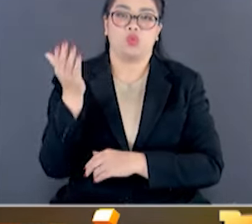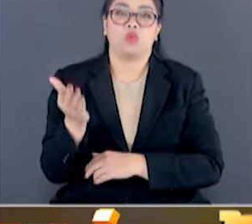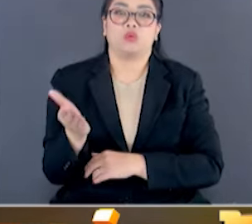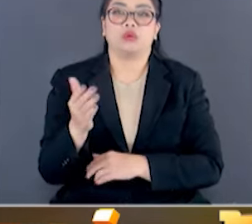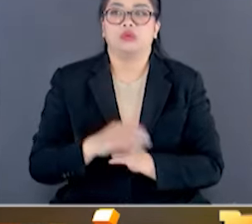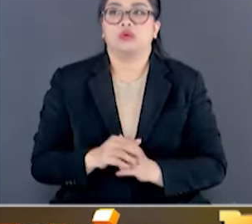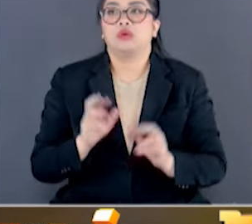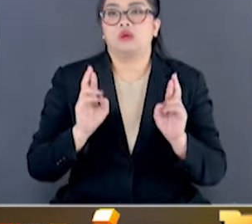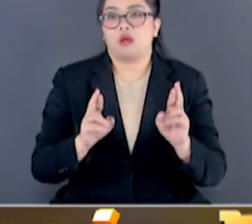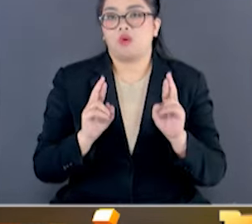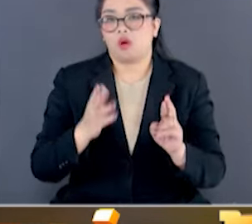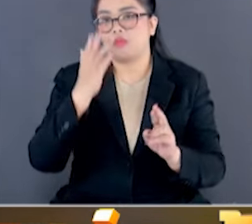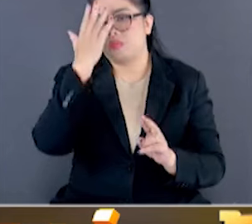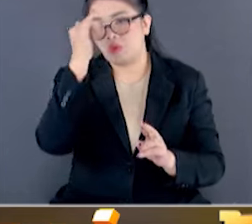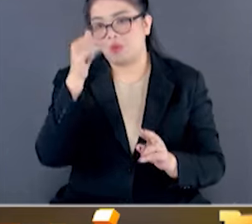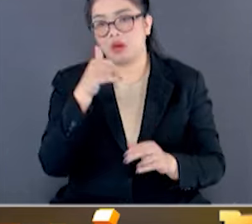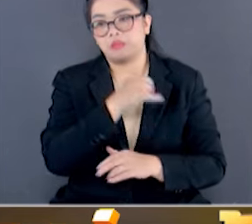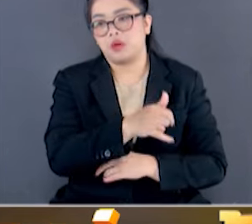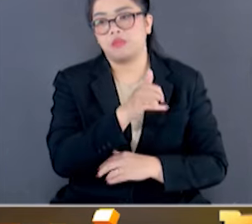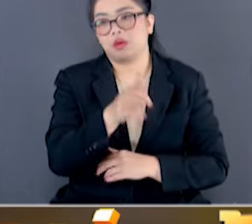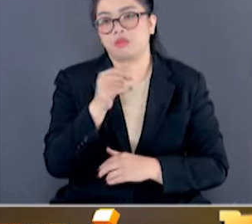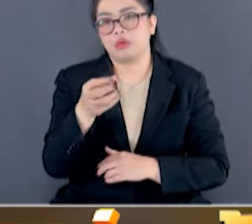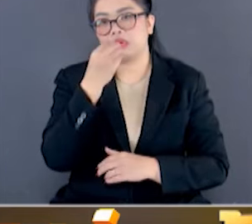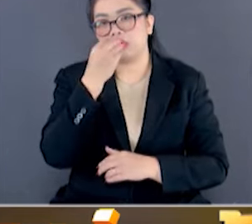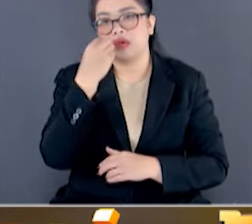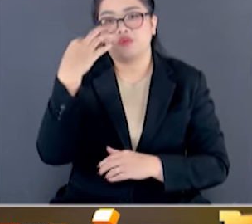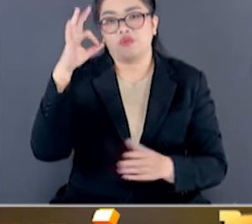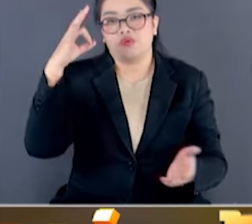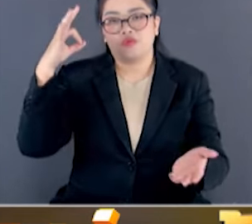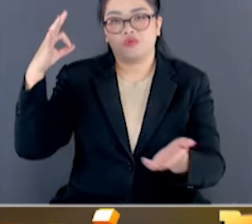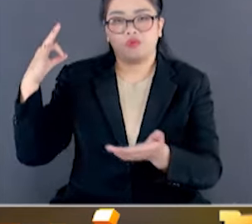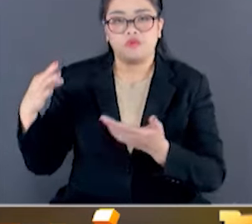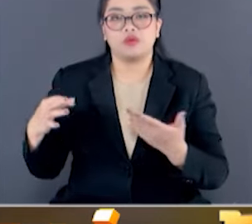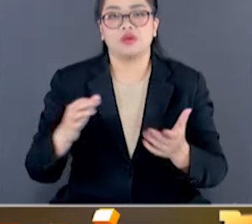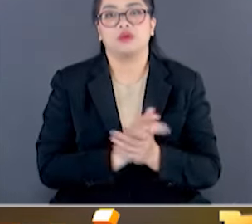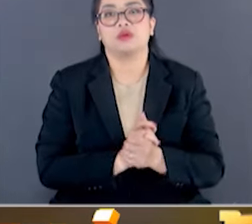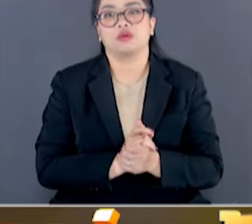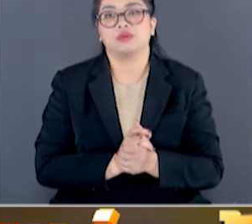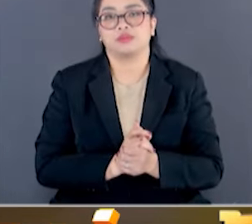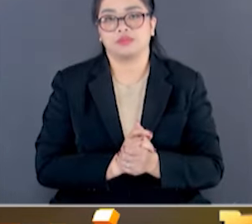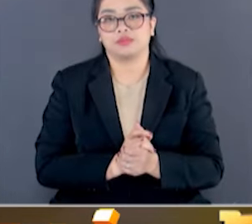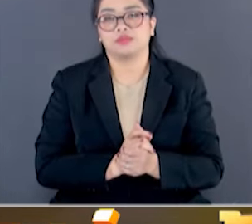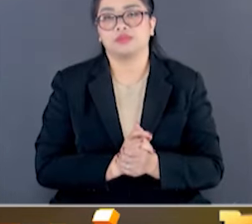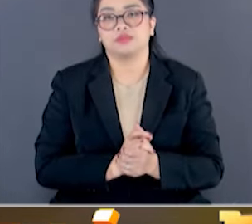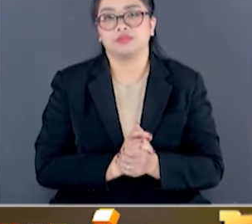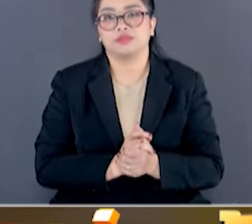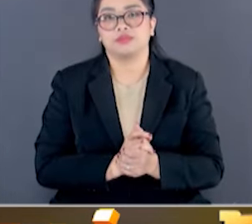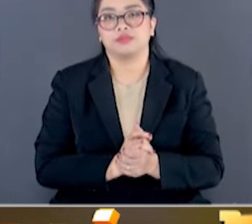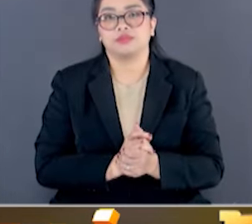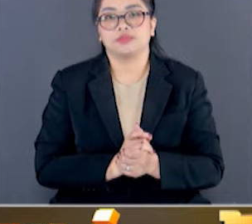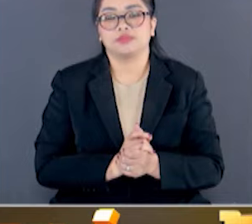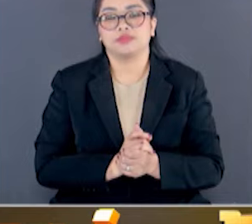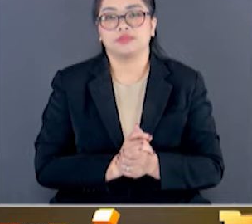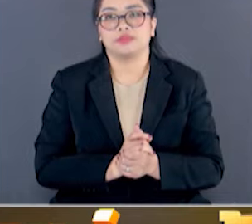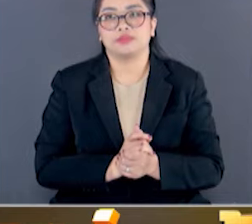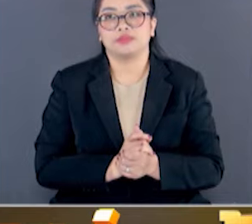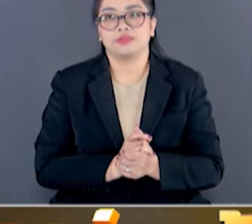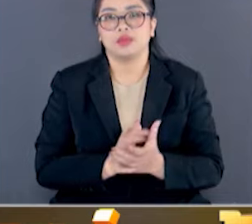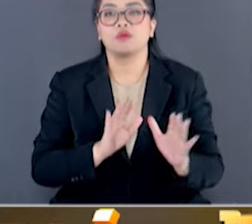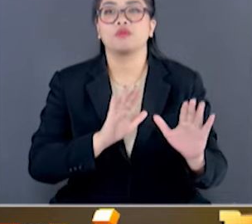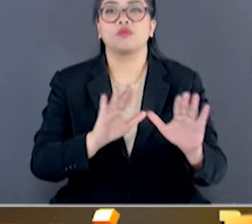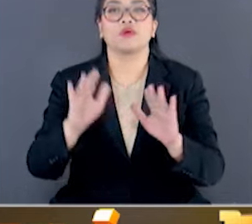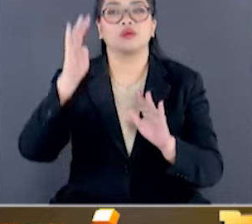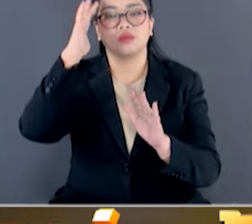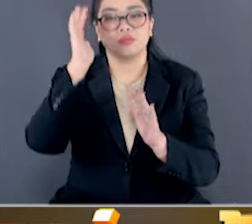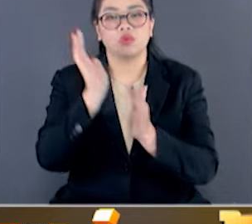ลนี้ไว้เพราะเที่ยวก่อเหตุตระเวนกินฟรีตามร้านอาหารในบางแสนมาแล้วหลายร้านค่ะ นะฮะเดี๋ยวต้องฝากตำ